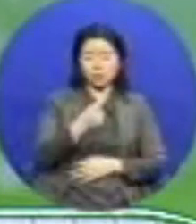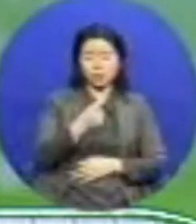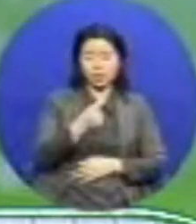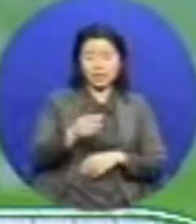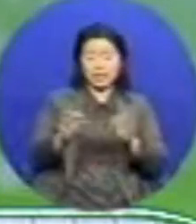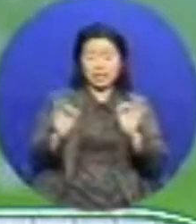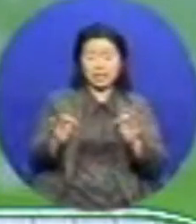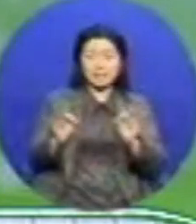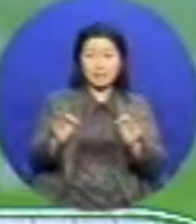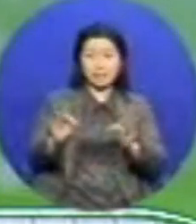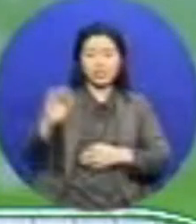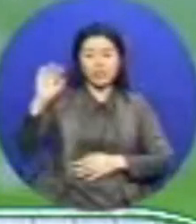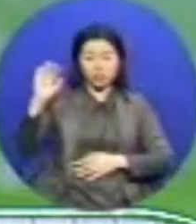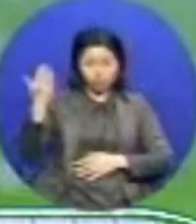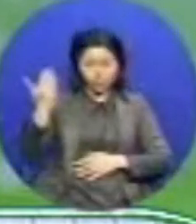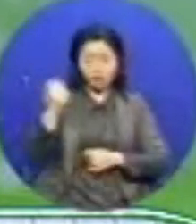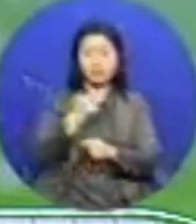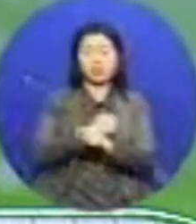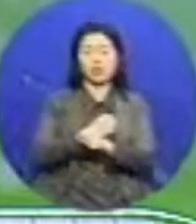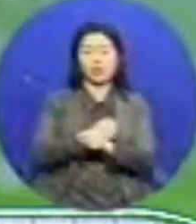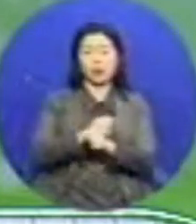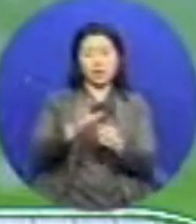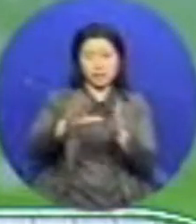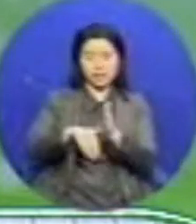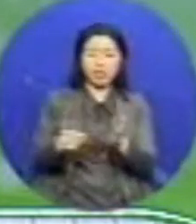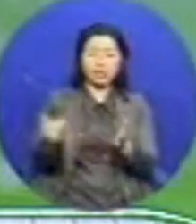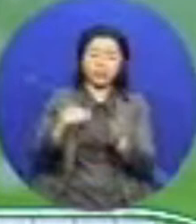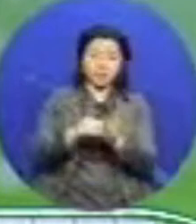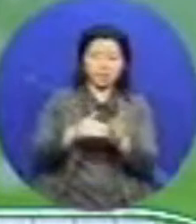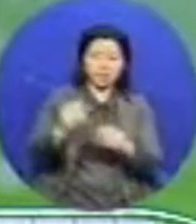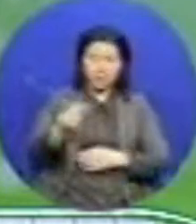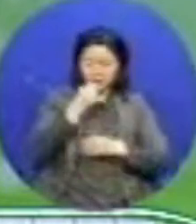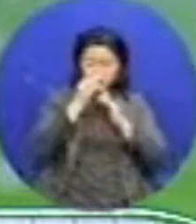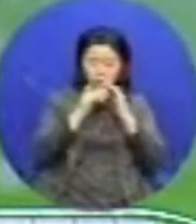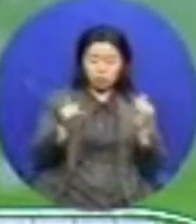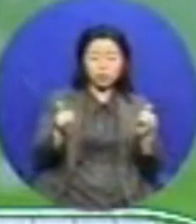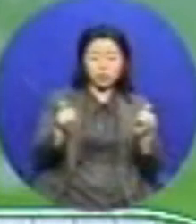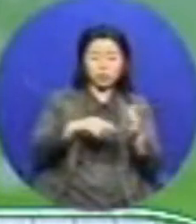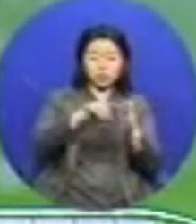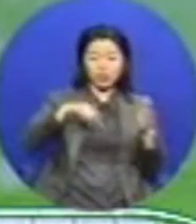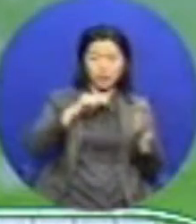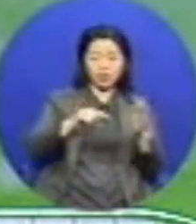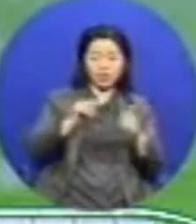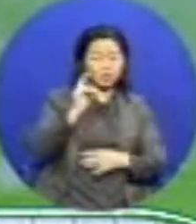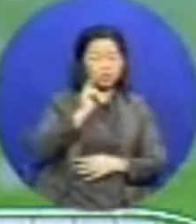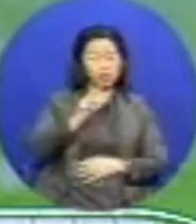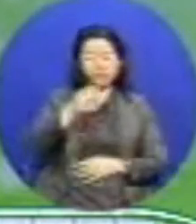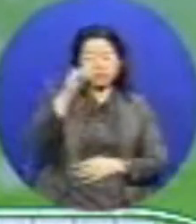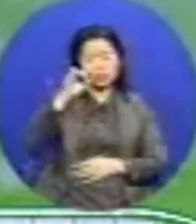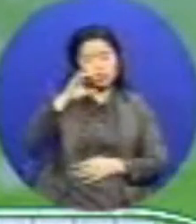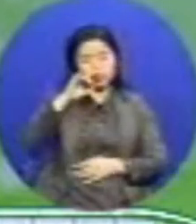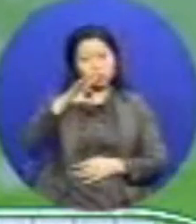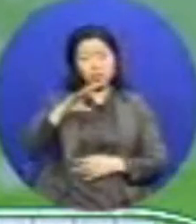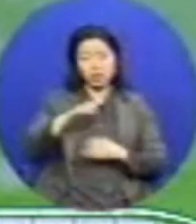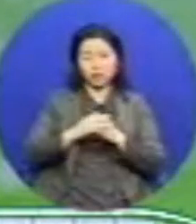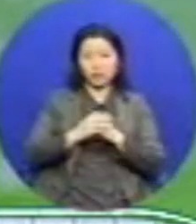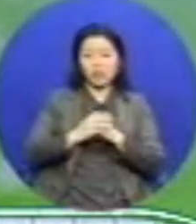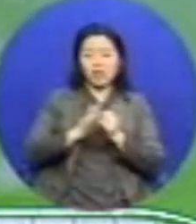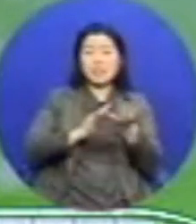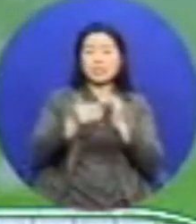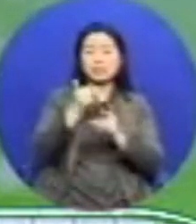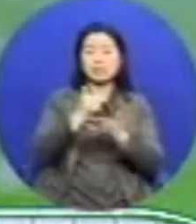됐다고 할 때까지 성도들 안에 너무 궁금한가 봅니다 예수님을 진짜 내 안에